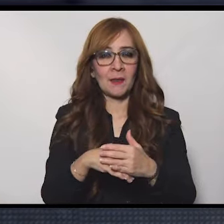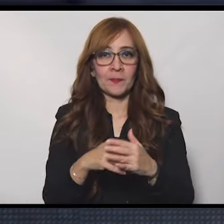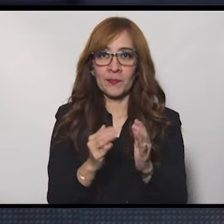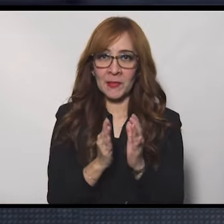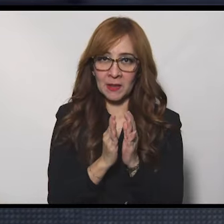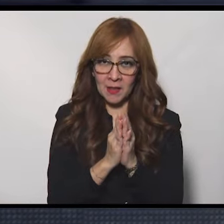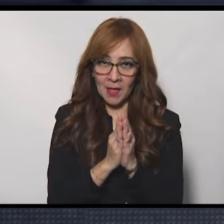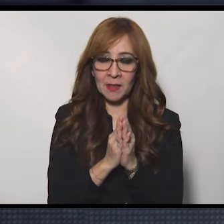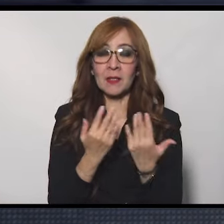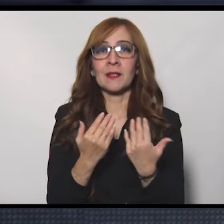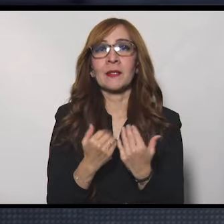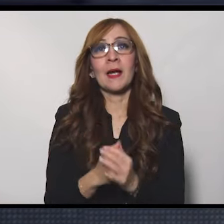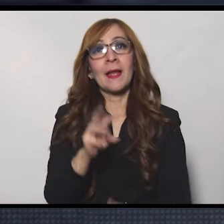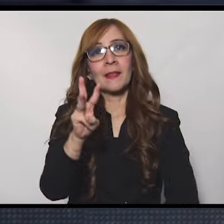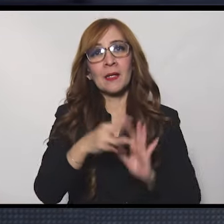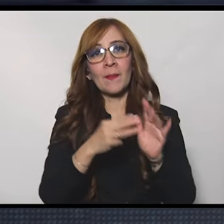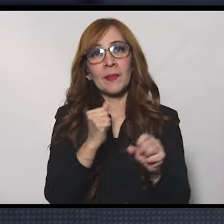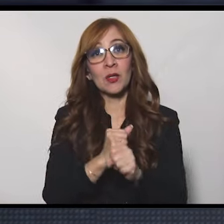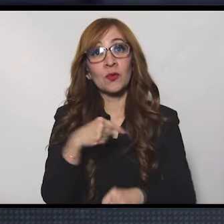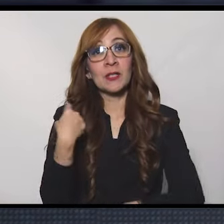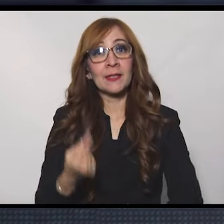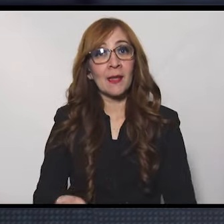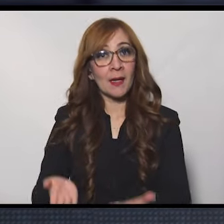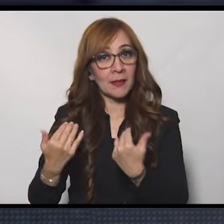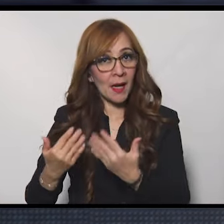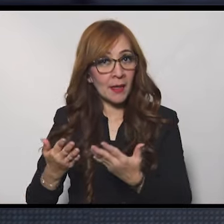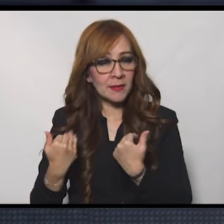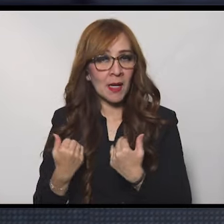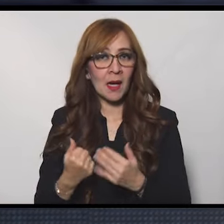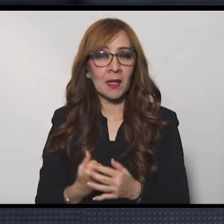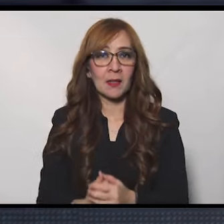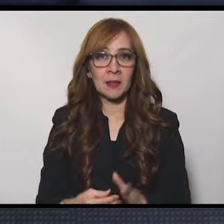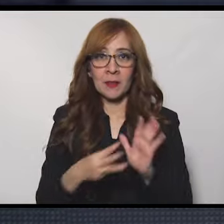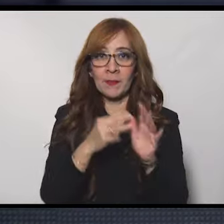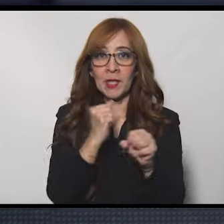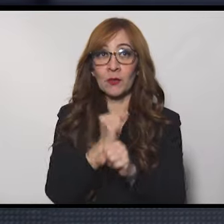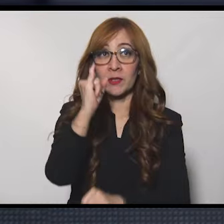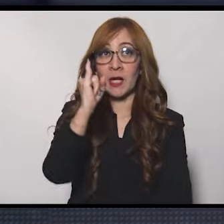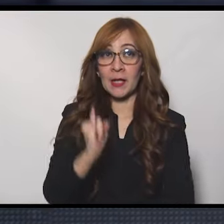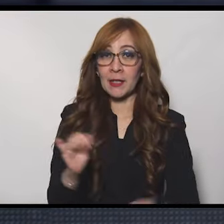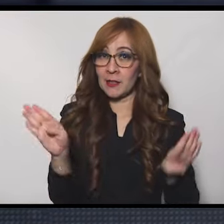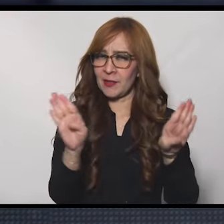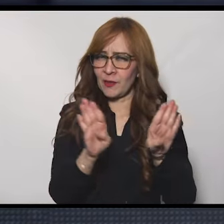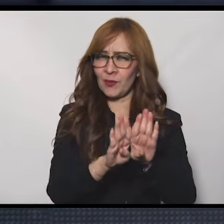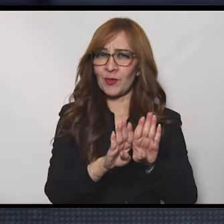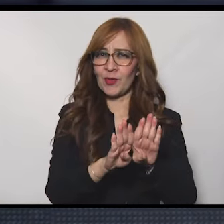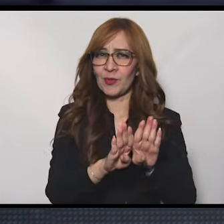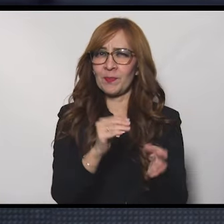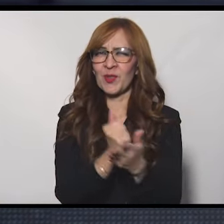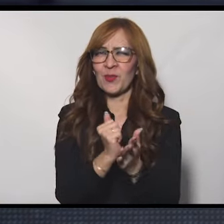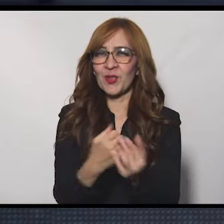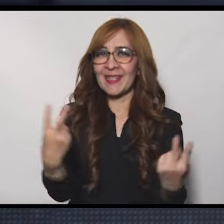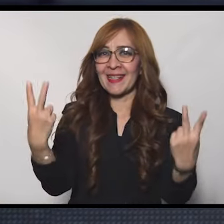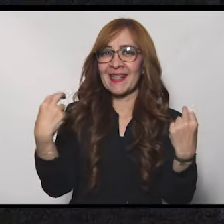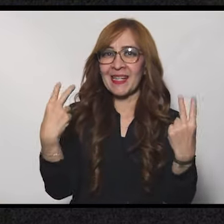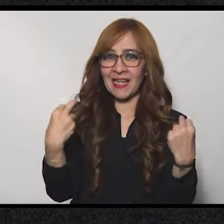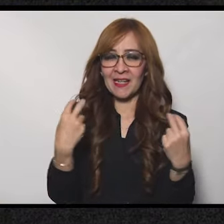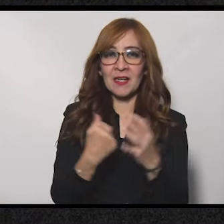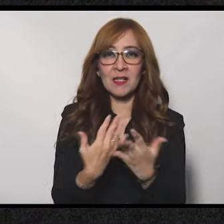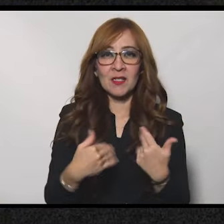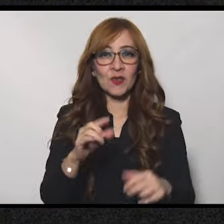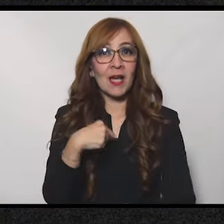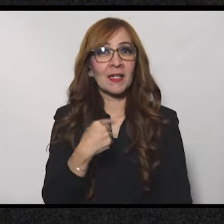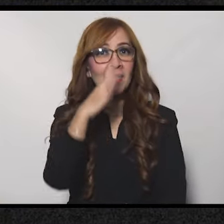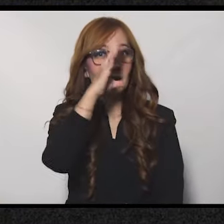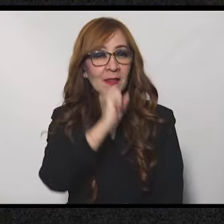Dan setelah selama 3 minggu kita diajak, Bapak Ibu Saudara sekalian, di minggu terakhir ditutup sangat keren sekali. Setelah kita